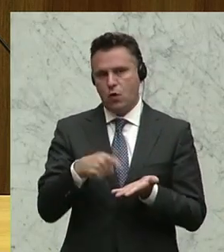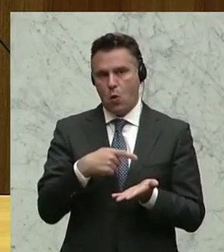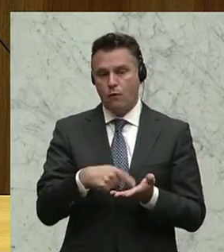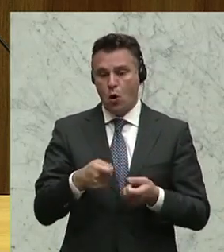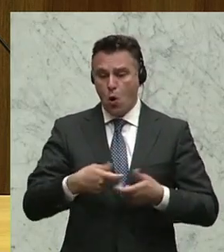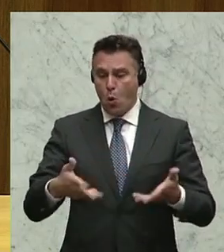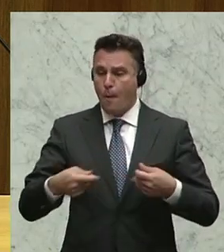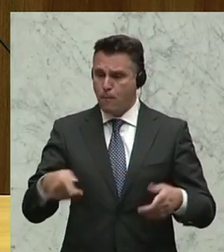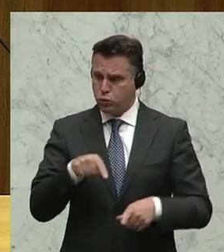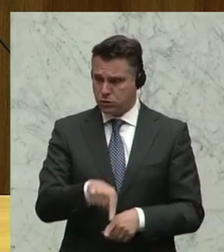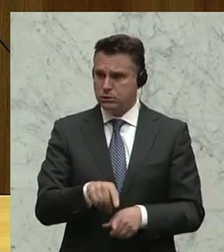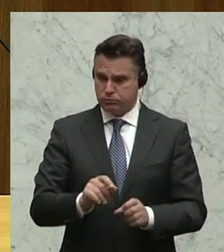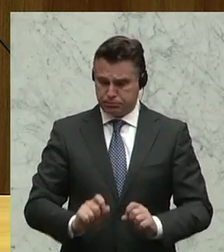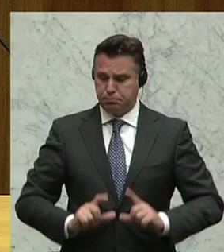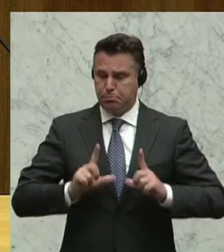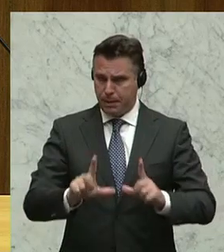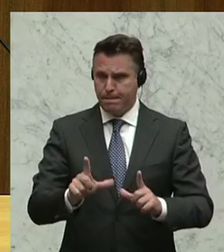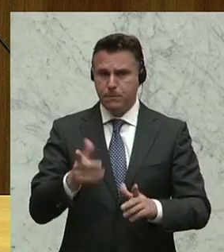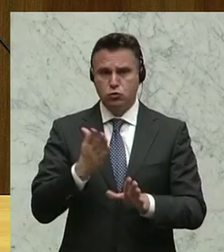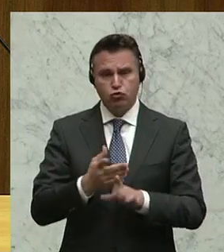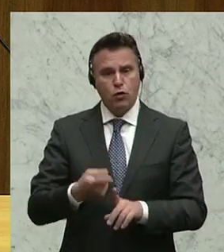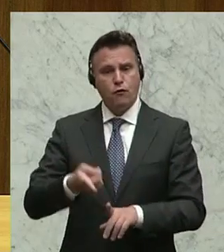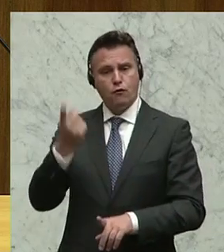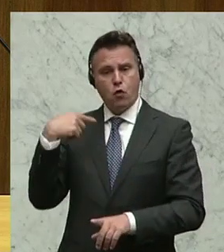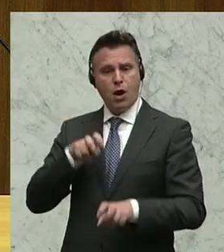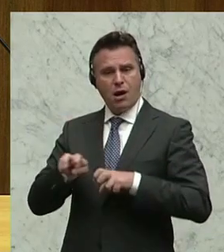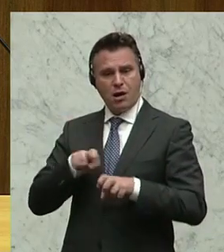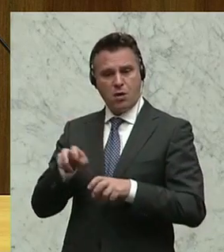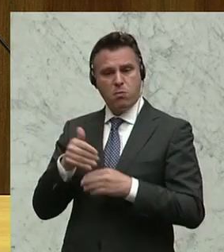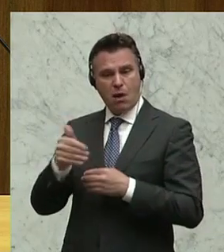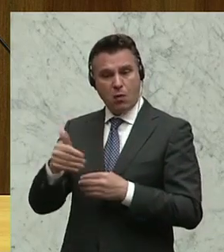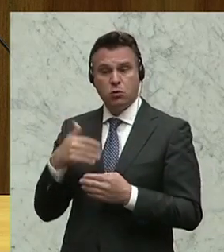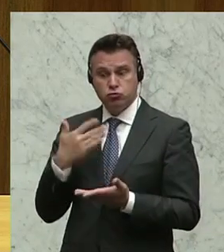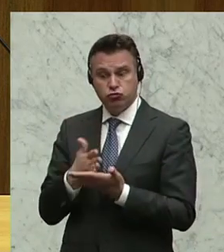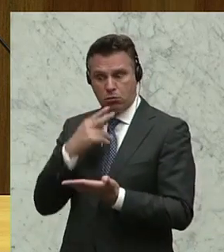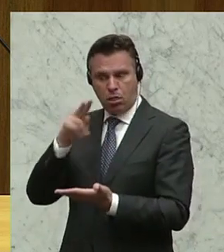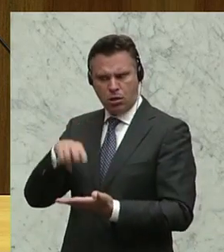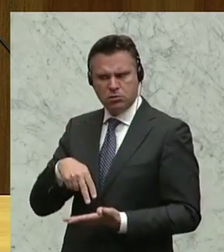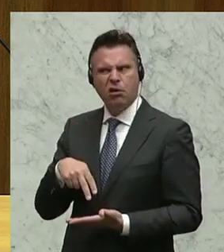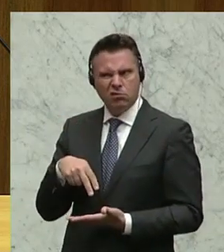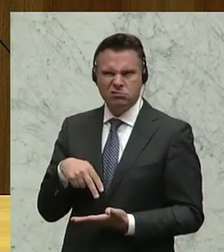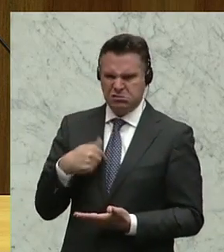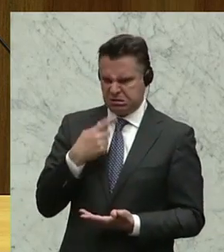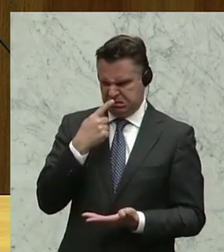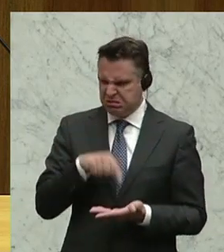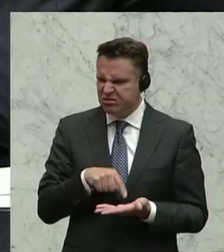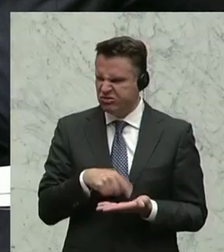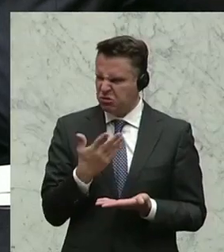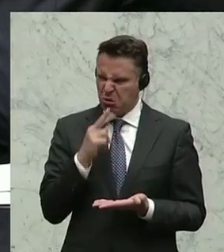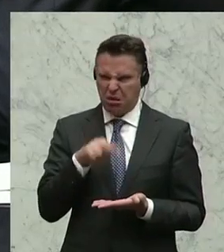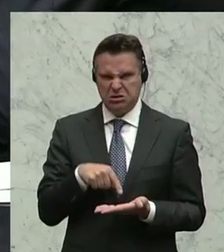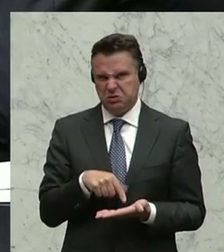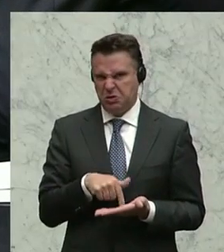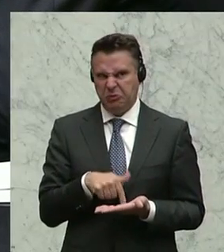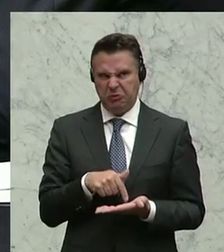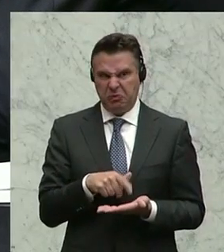erste Mal gelesen habe, bereits in der vergangenen Legislaturperiode, habe ich mich auch ein bisschen innerlich gekrümmt und sage, das ist eigentlich